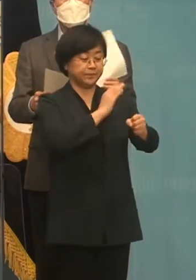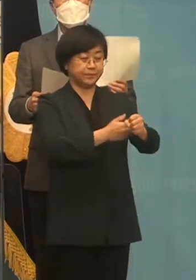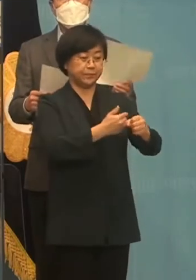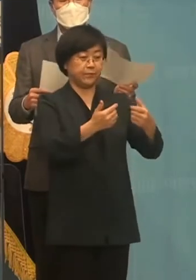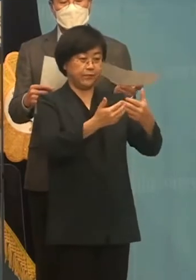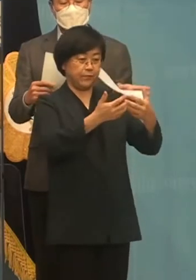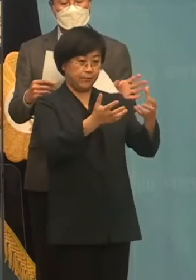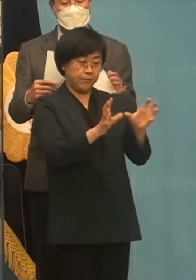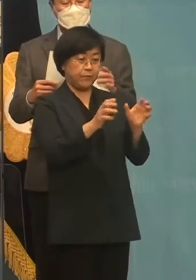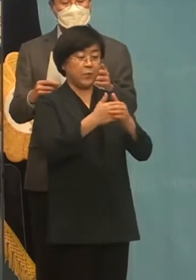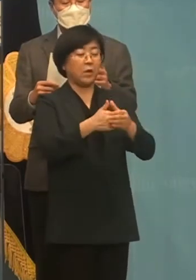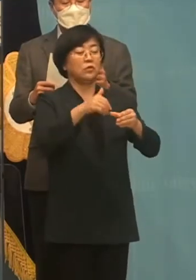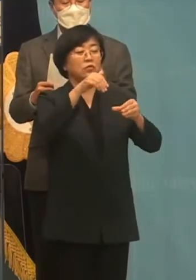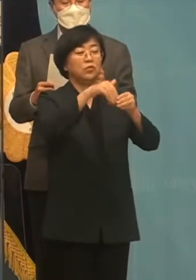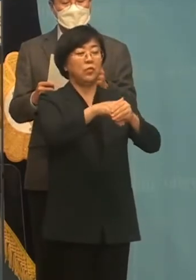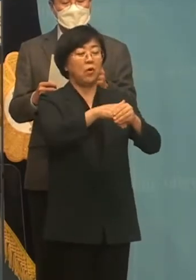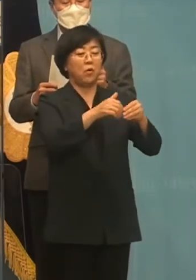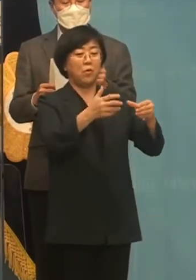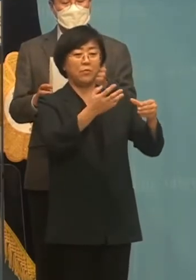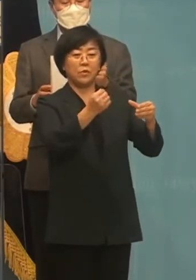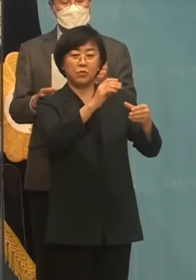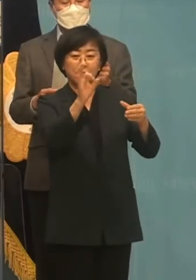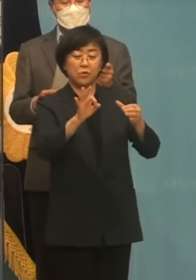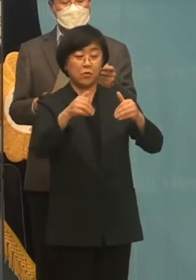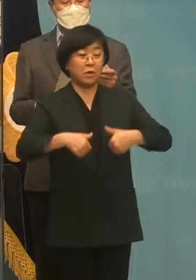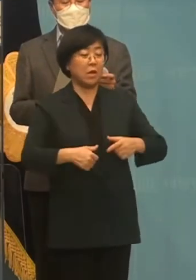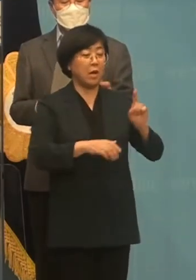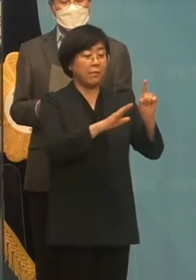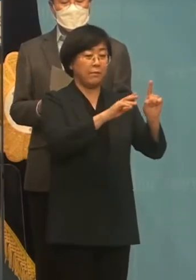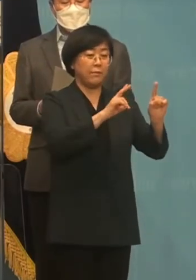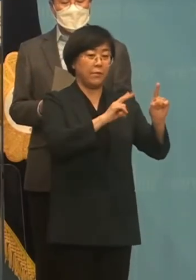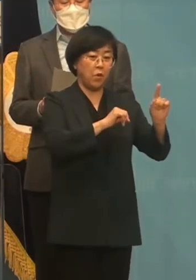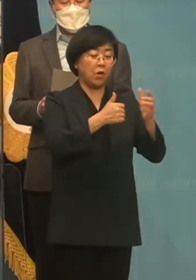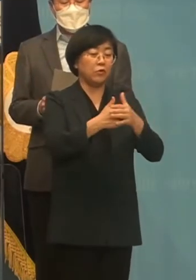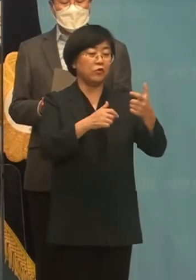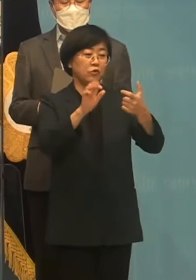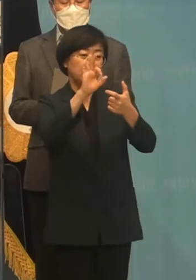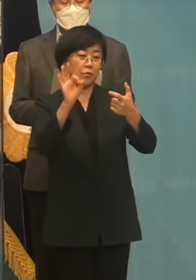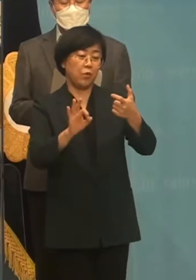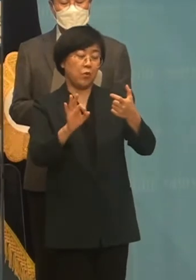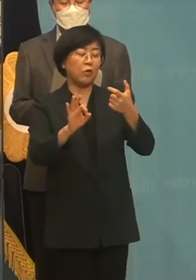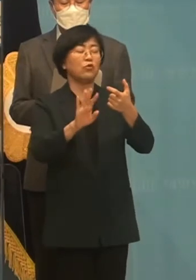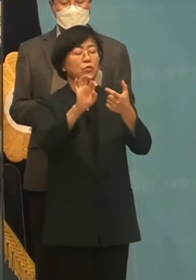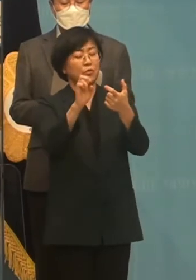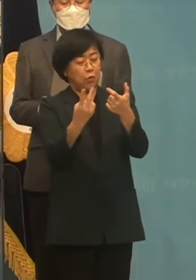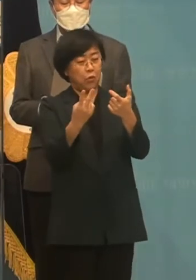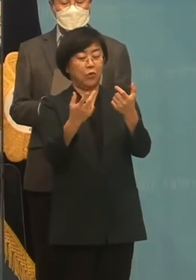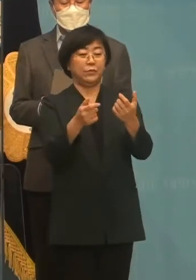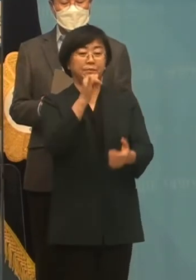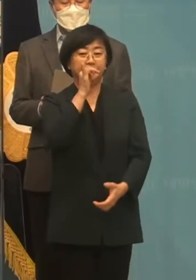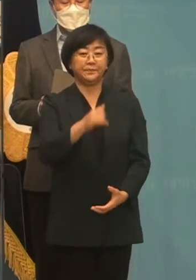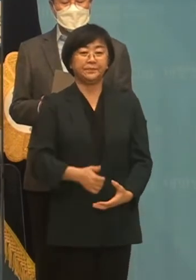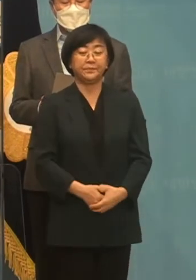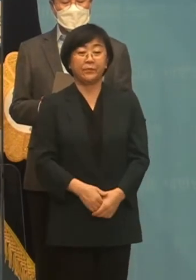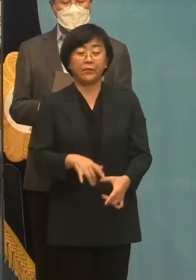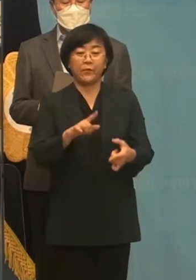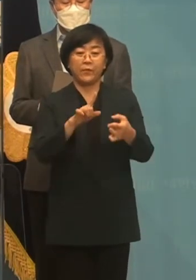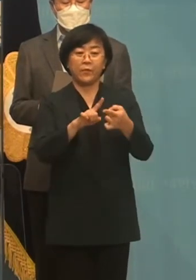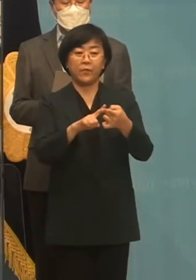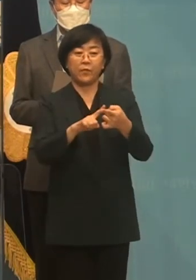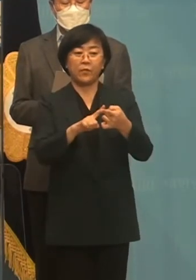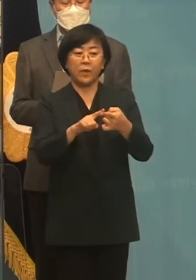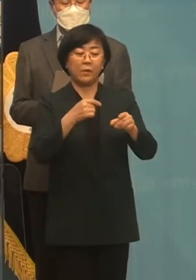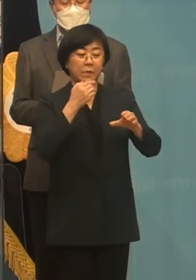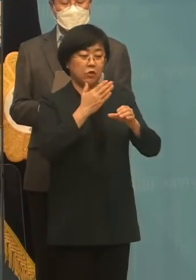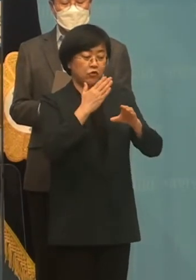비중을 동일하게 해야 합니다. 현재는 대의원 한 표가 권리당원 60표의 가치를 가지고 있습니다. 이는 결코